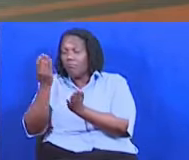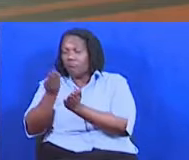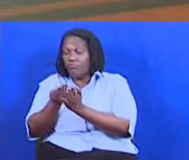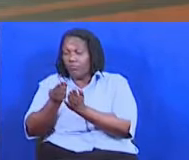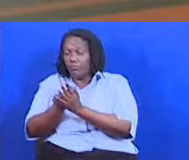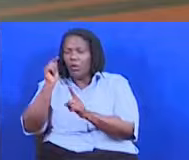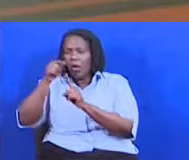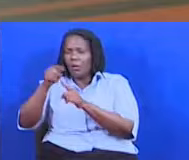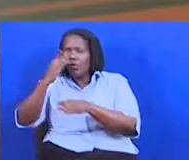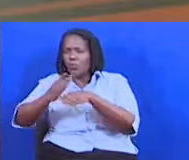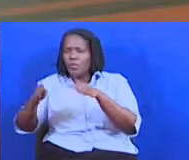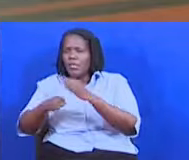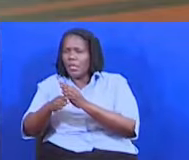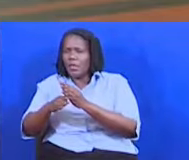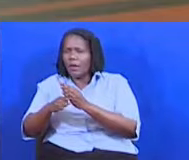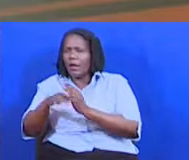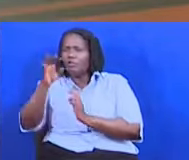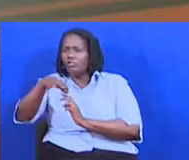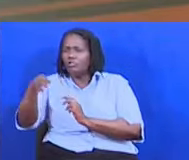Ipembe ambalo